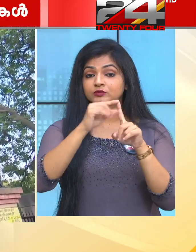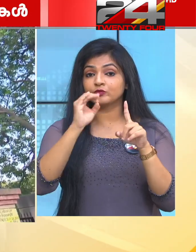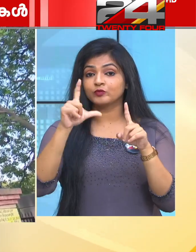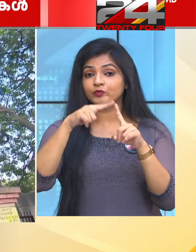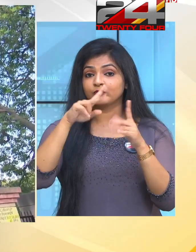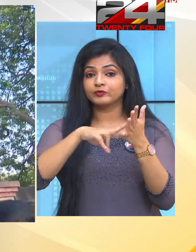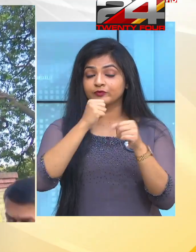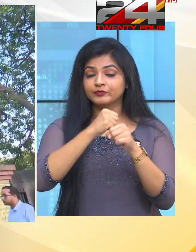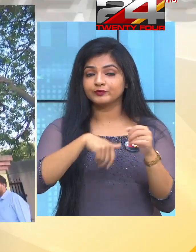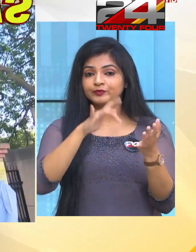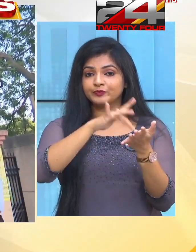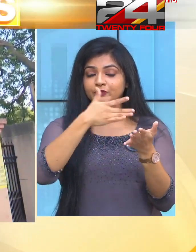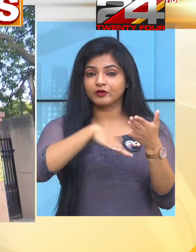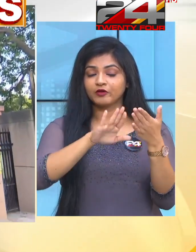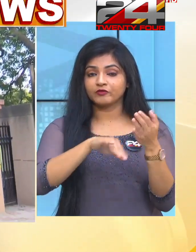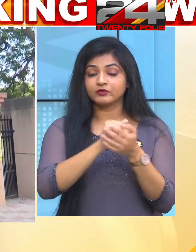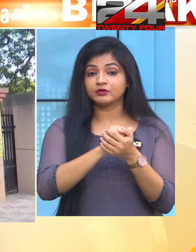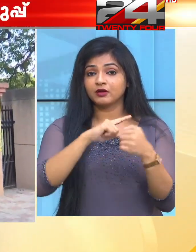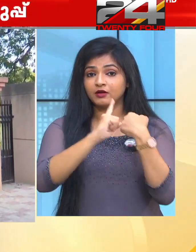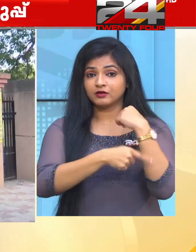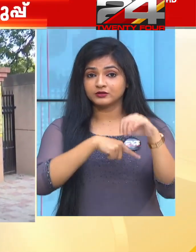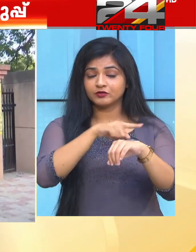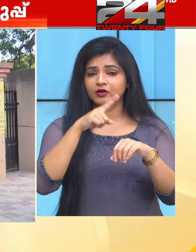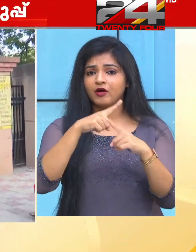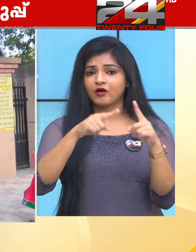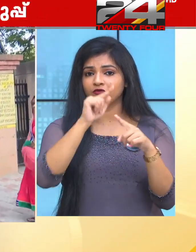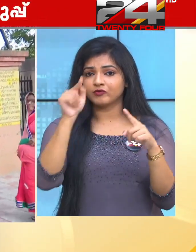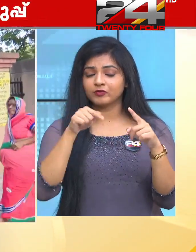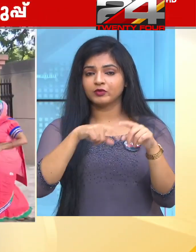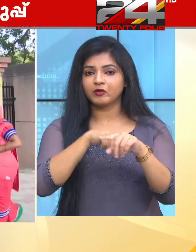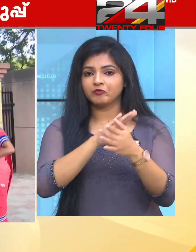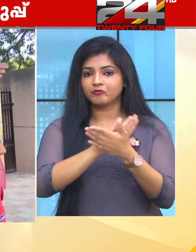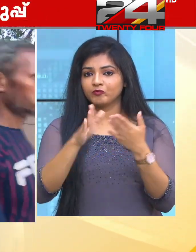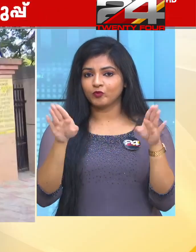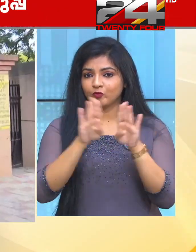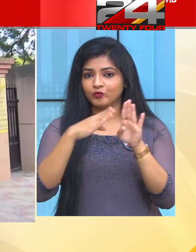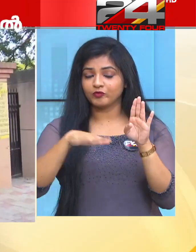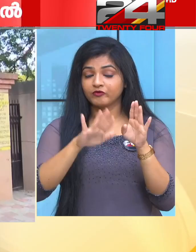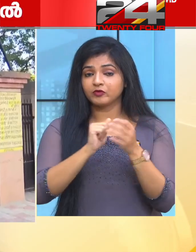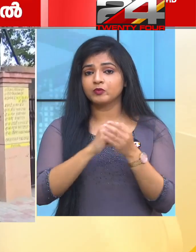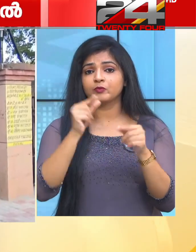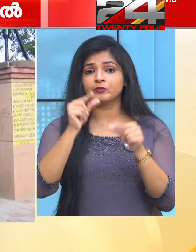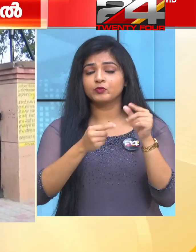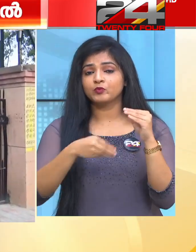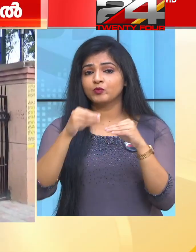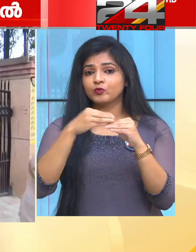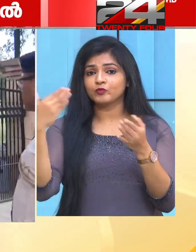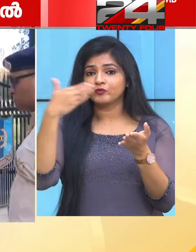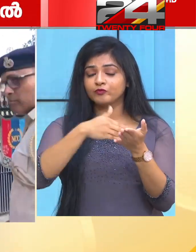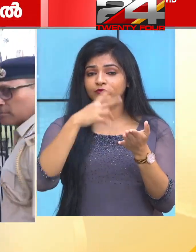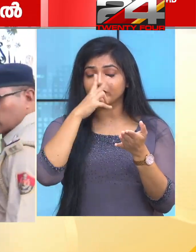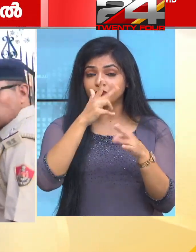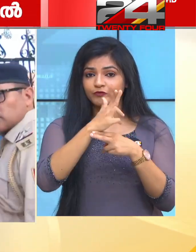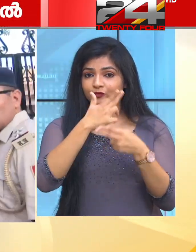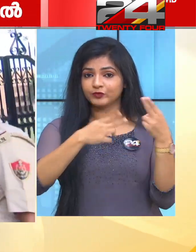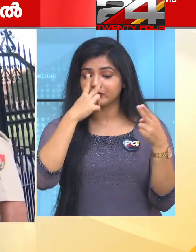ഇതിനുള്ളത്. അവസാന മണിക്കൂറിലും ഏതാണ്ട് സൂചിപ്പിച്ചതുപോലെ ഇനി അരമണിക്കൂർ മാത്രമേ സമയമുള്ളൂ. അപ്പോഴും ആളുകൾ എത്തുകയാണ്. നമുക്കിപ്പോൾ ദൃശ്യങ്ങളിൽ കാണാൻ കഴിയുന്ന പോലെ